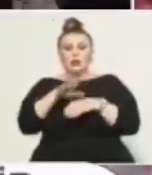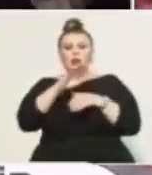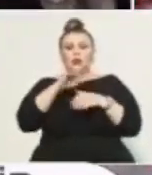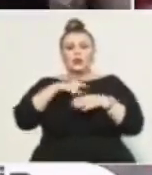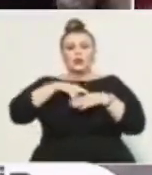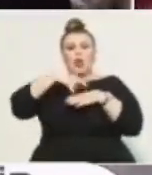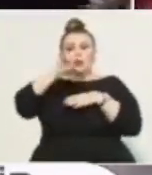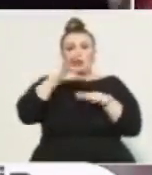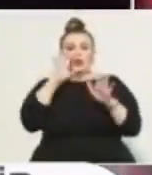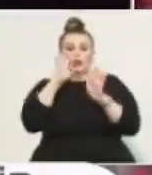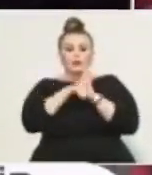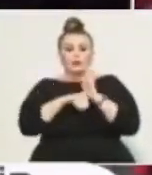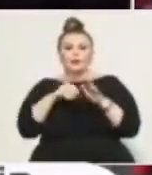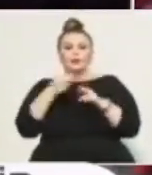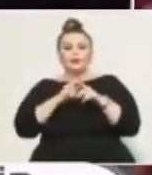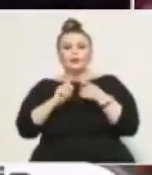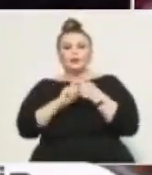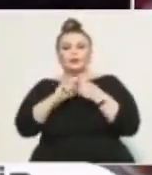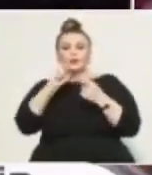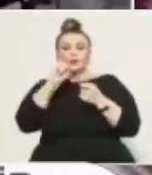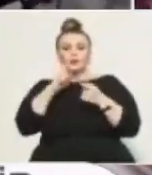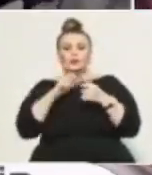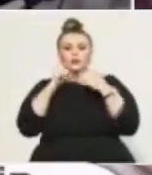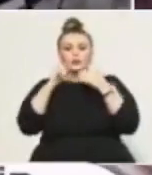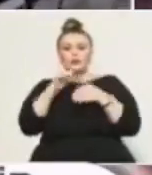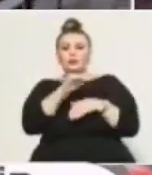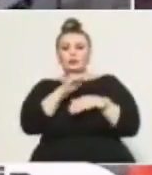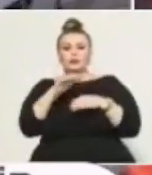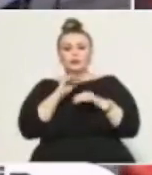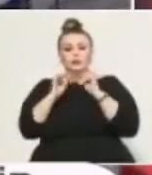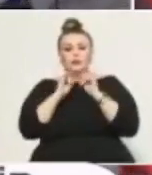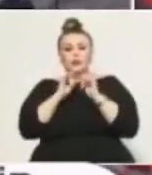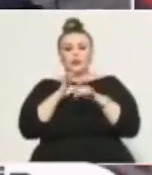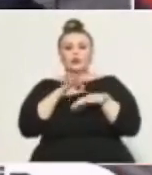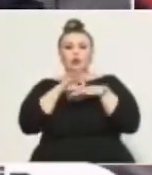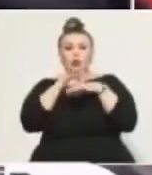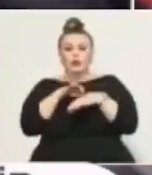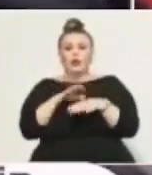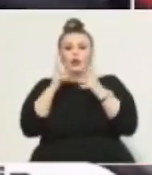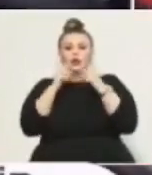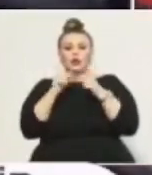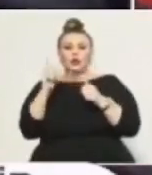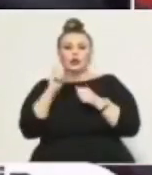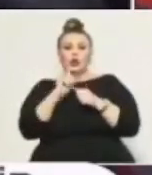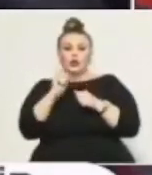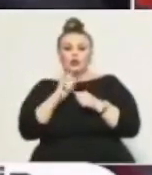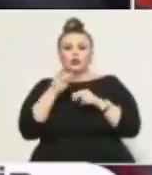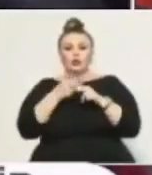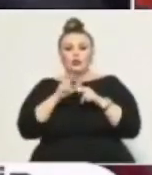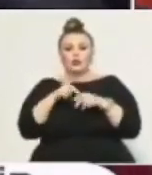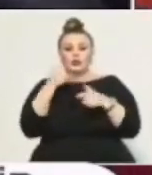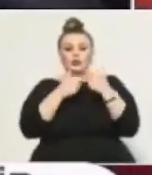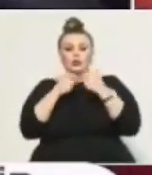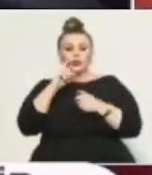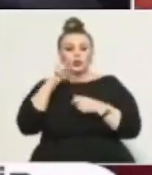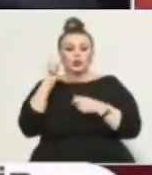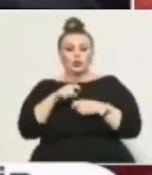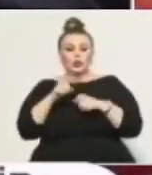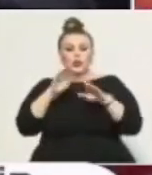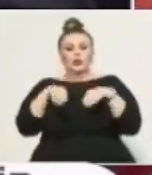təyyarələr daxildir və bununla bağlı Ukrayna tərəfi rəsmi danışıqlar aparır. Çünki hesab edirlər ki, bu silahlar Ukraynaya